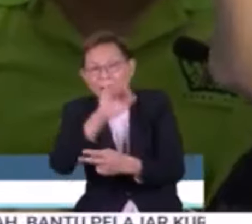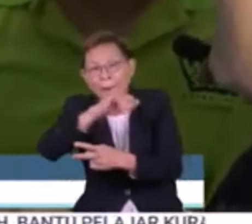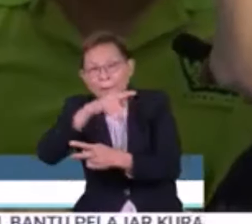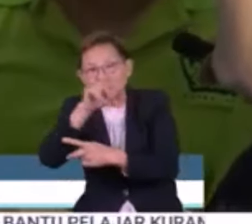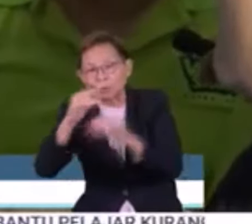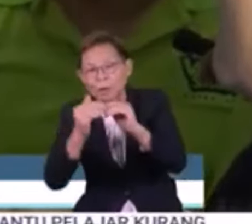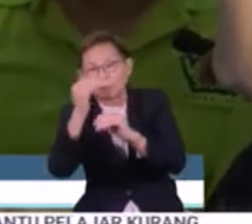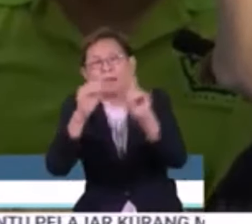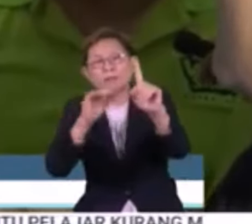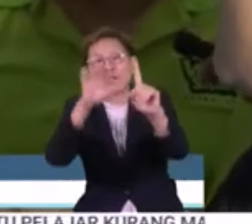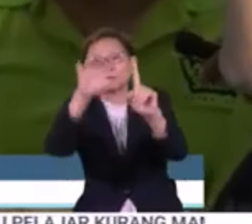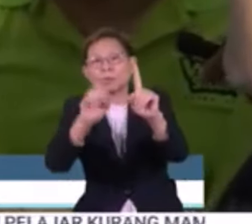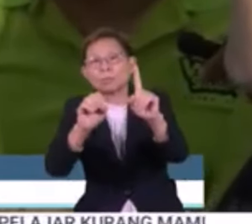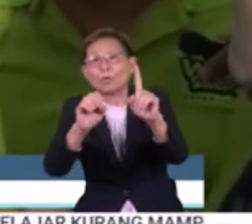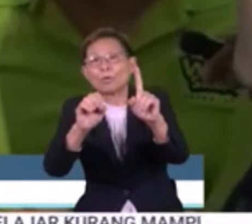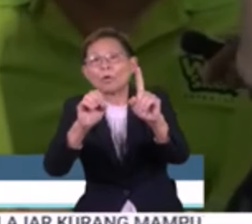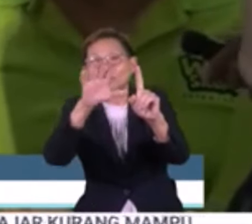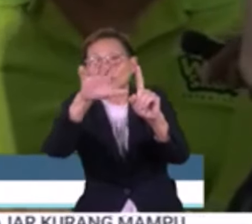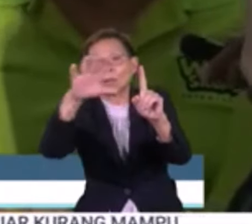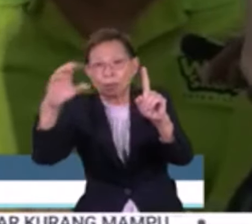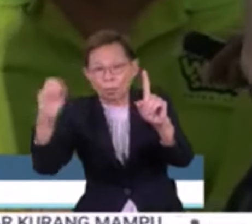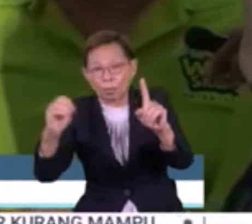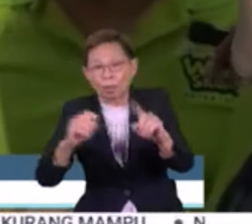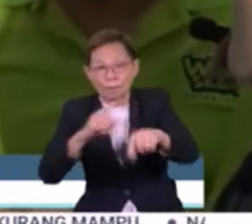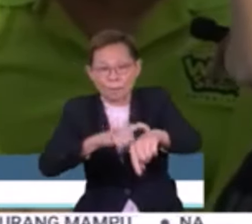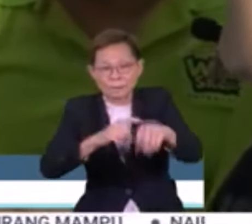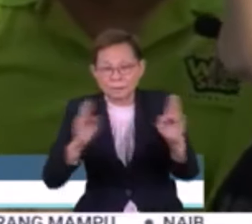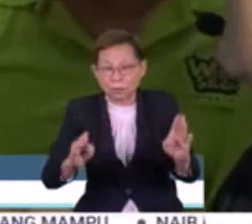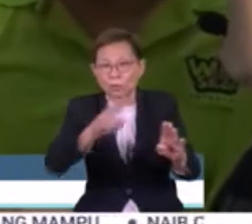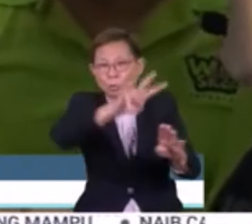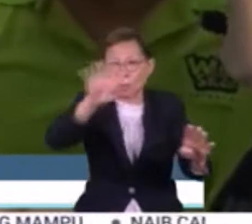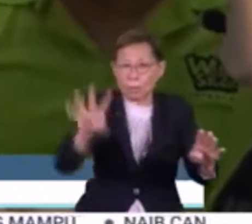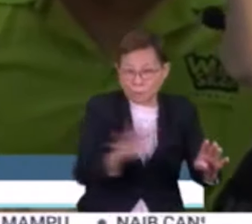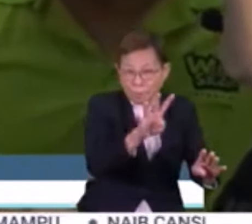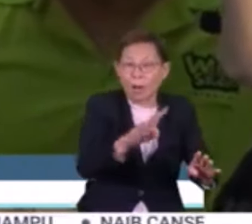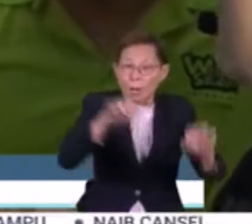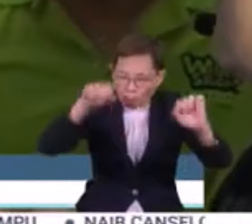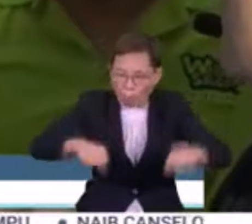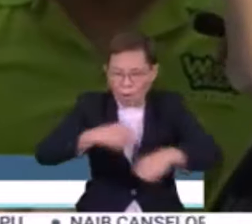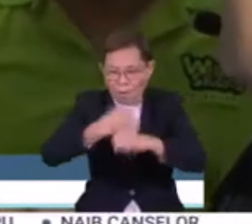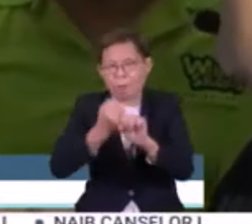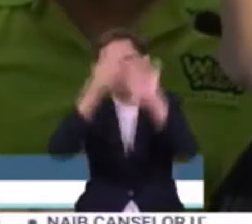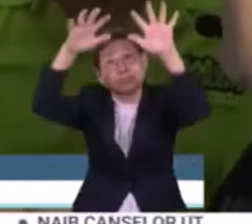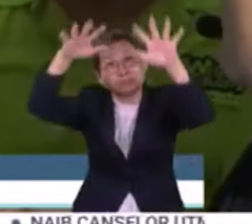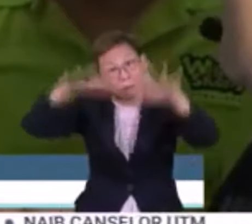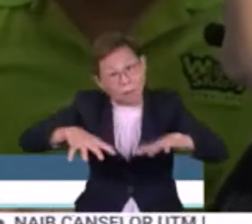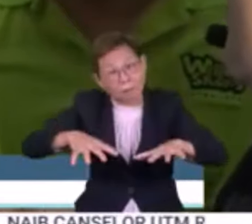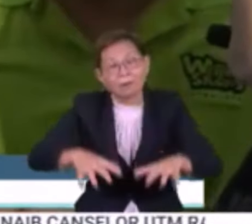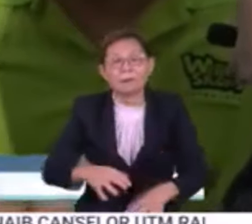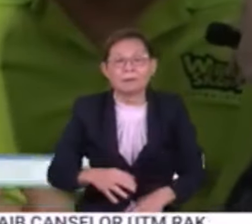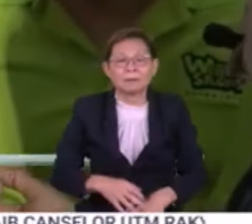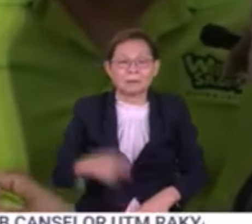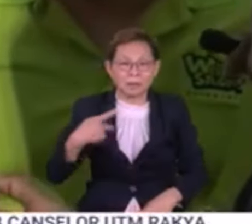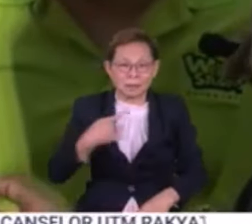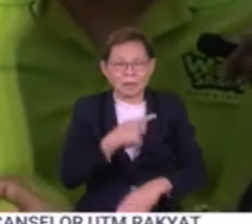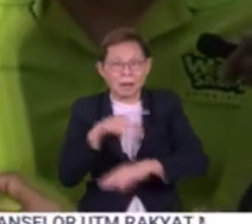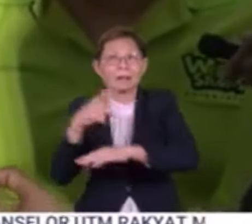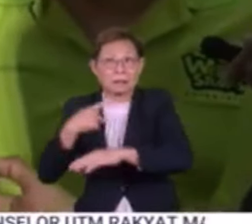150 bagi tempoh melebihi 24 jam jadi itu yang kita kita